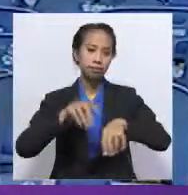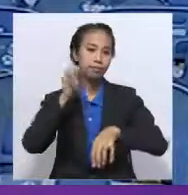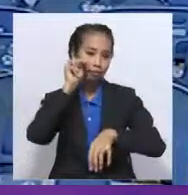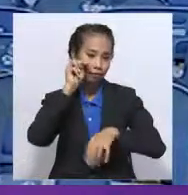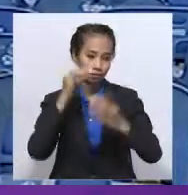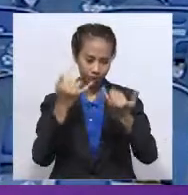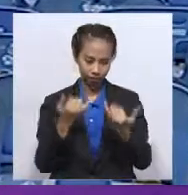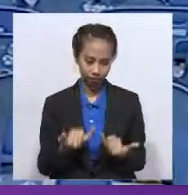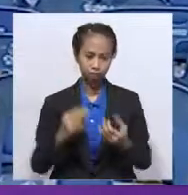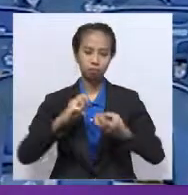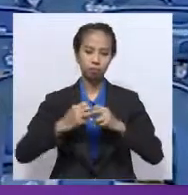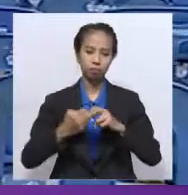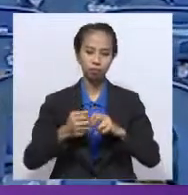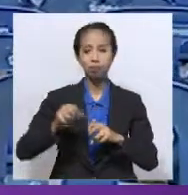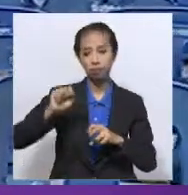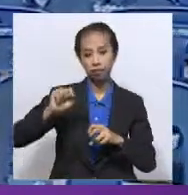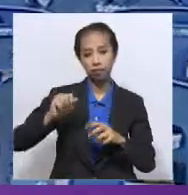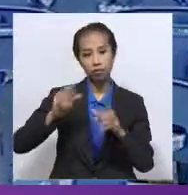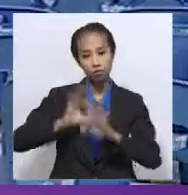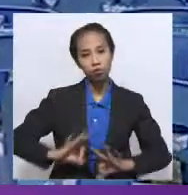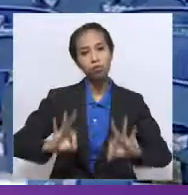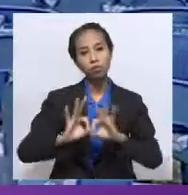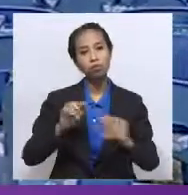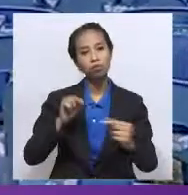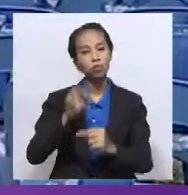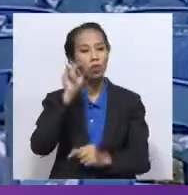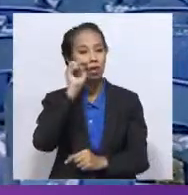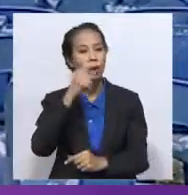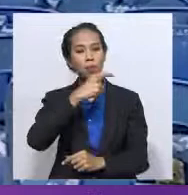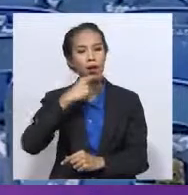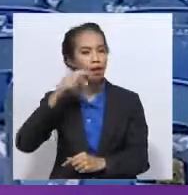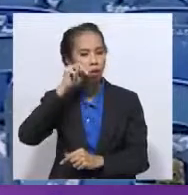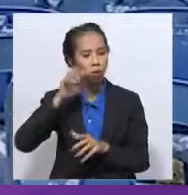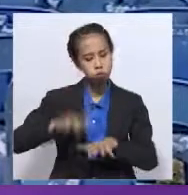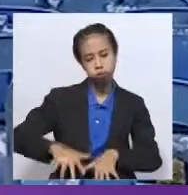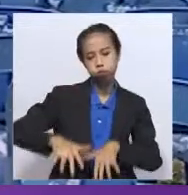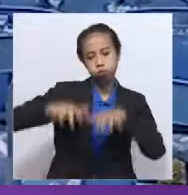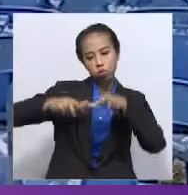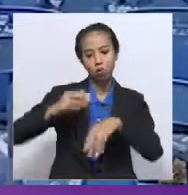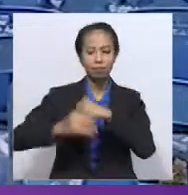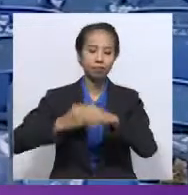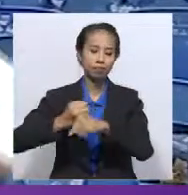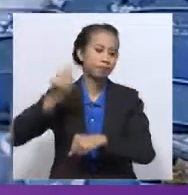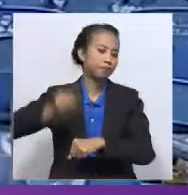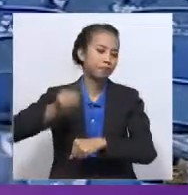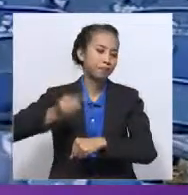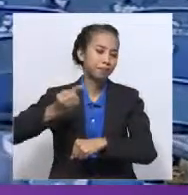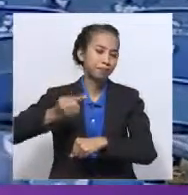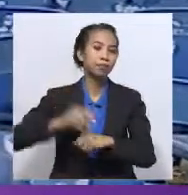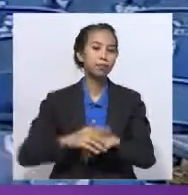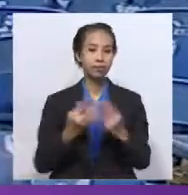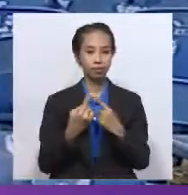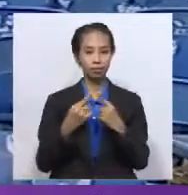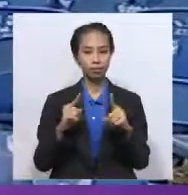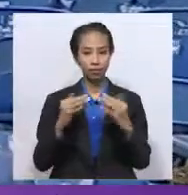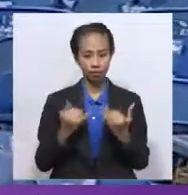จังหวัดเพชรบุรีเป็นหนึ่งปัญหาที่เกิดขึ้นก็คือเรื่องของน้ำแล้งและน้ำท่วมซ้ำซากในช่วงของหลายปีที่ผ่านมาค่ะแต่จากการที่มี